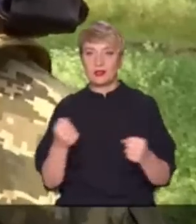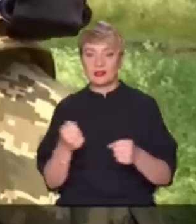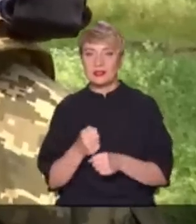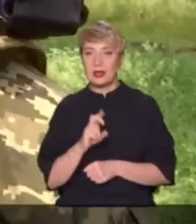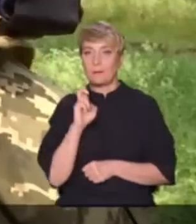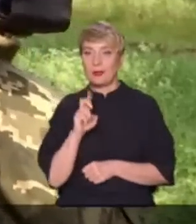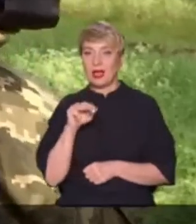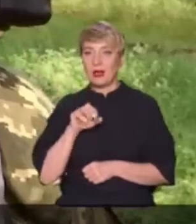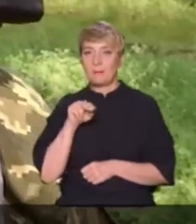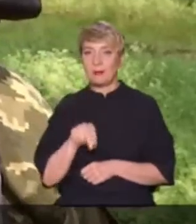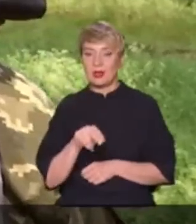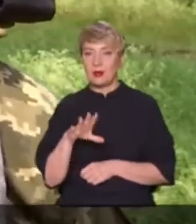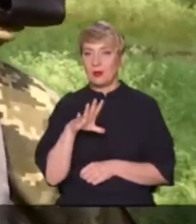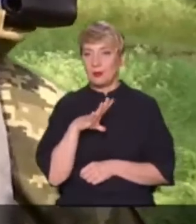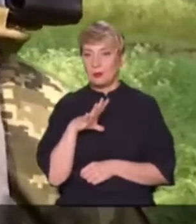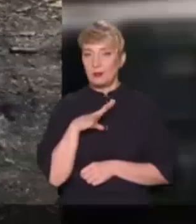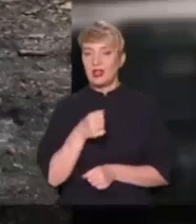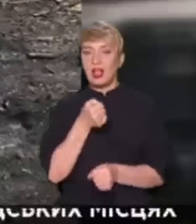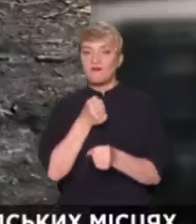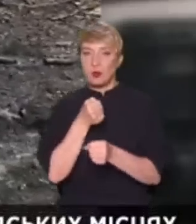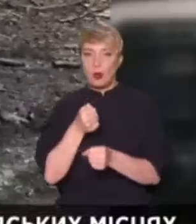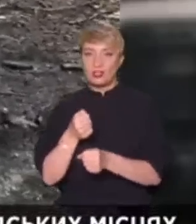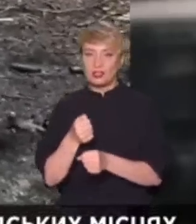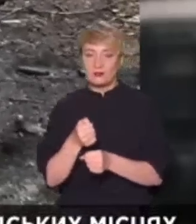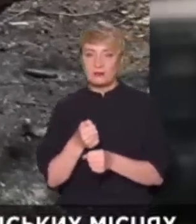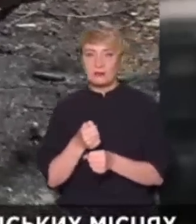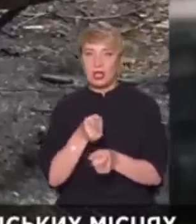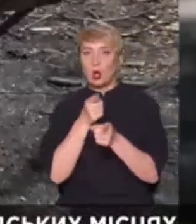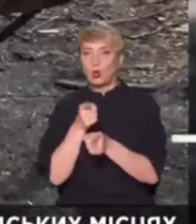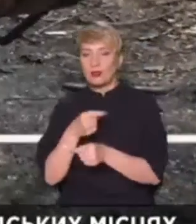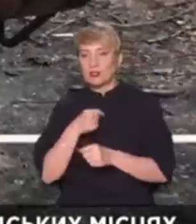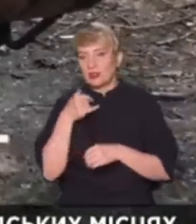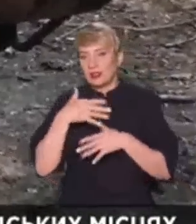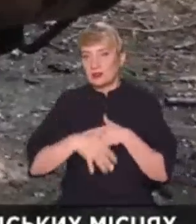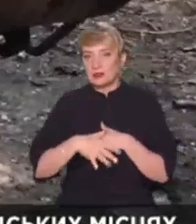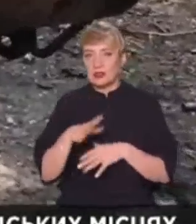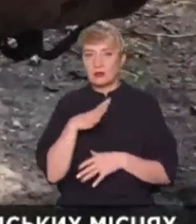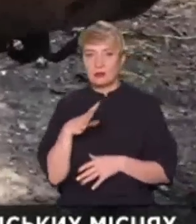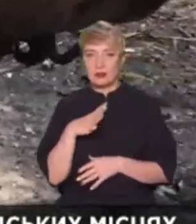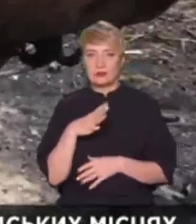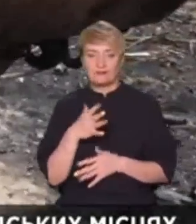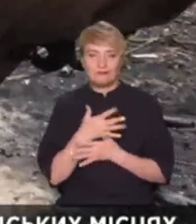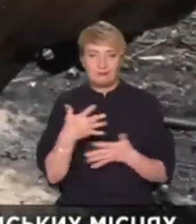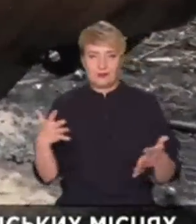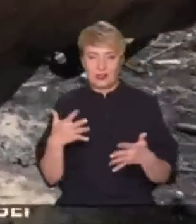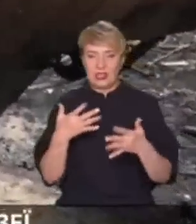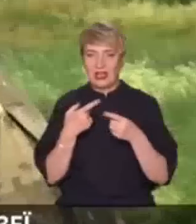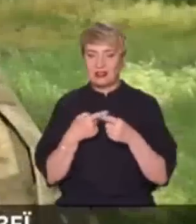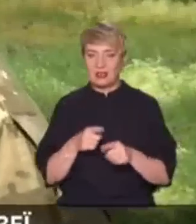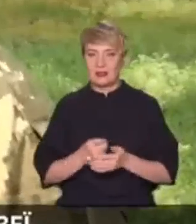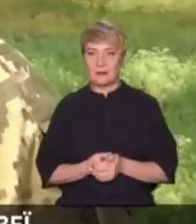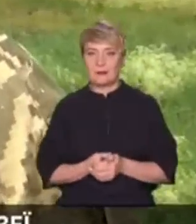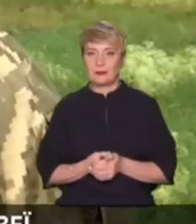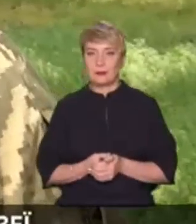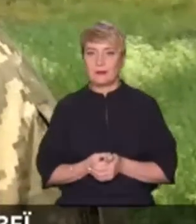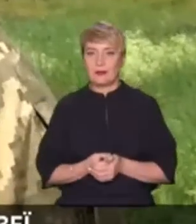вже горіла. На ній сидів автоматчик чи кулеметник, я так і не зрозумів, тому що там динаміка дуже велика була. Я